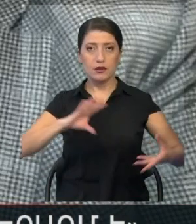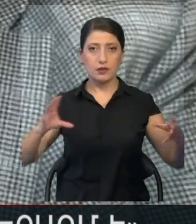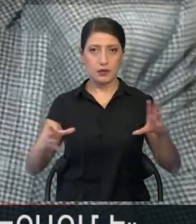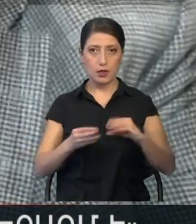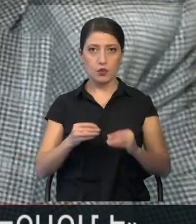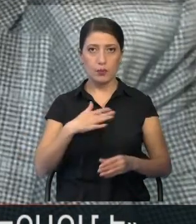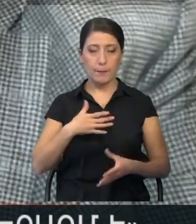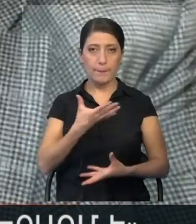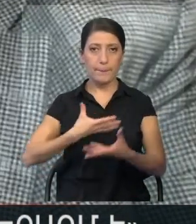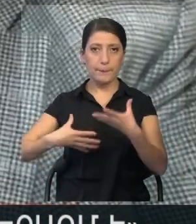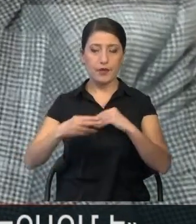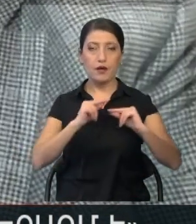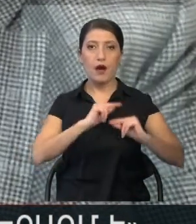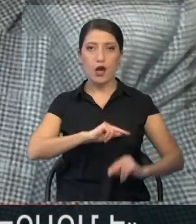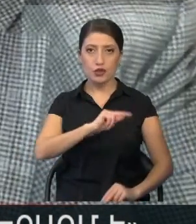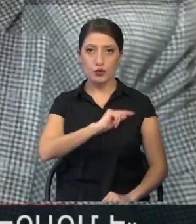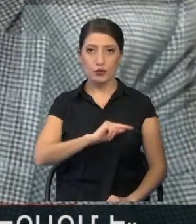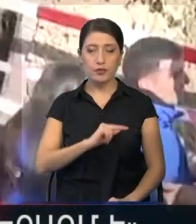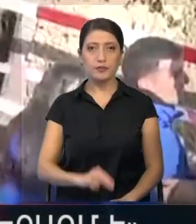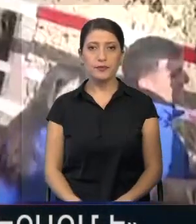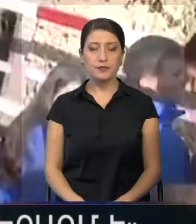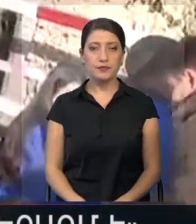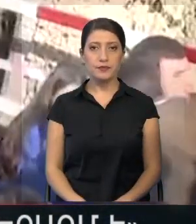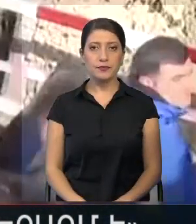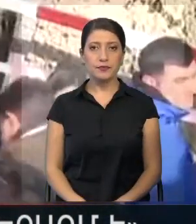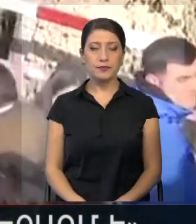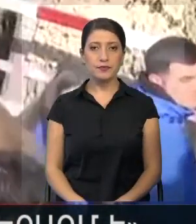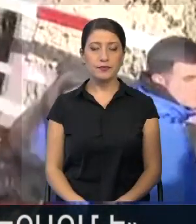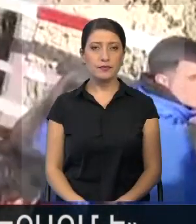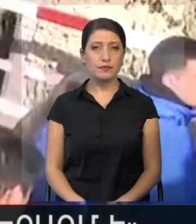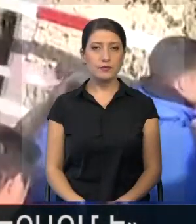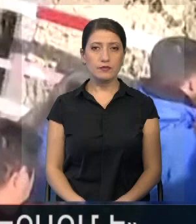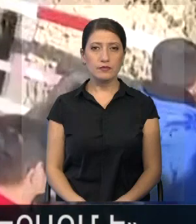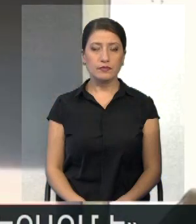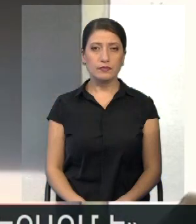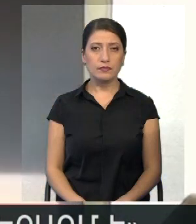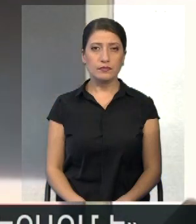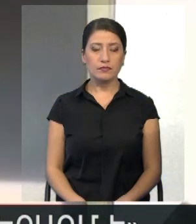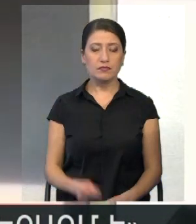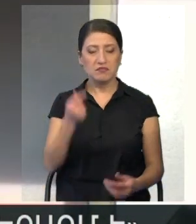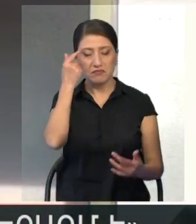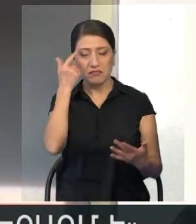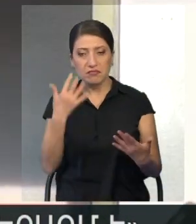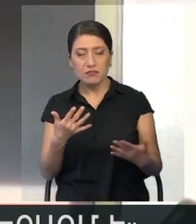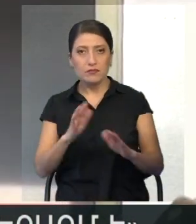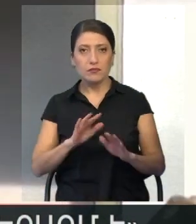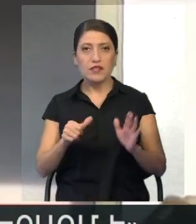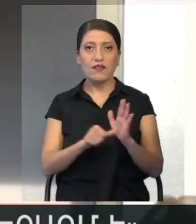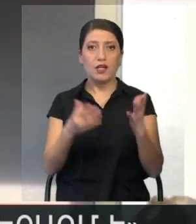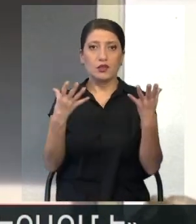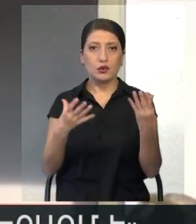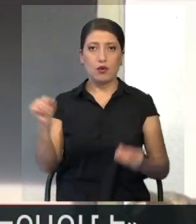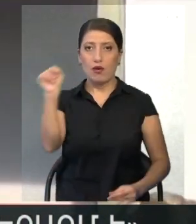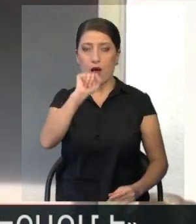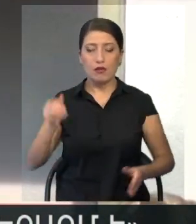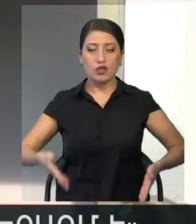մենք աշխատում ենք, համախմբված ենք, հասկանում ենք, որ շատ անորոշ է իրավիճակը։ 6-օր Արցախը